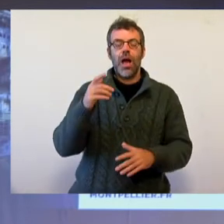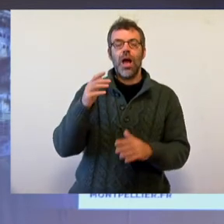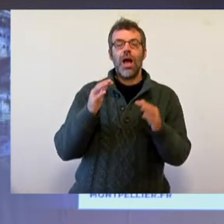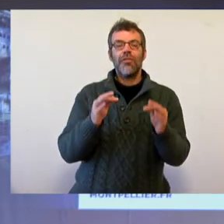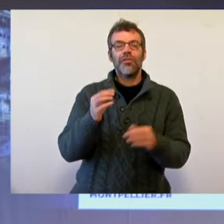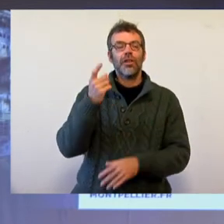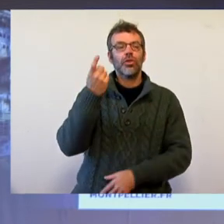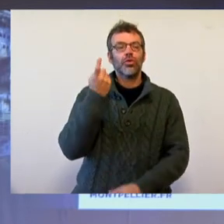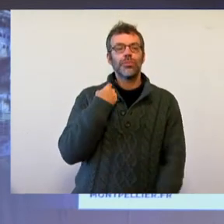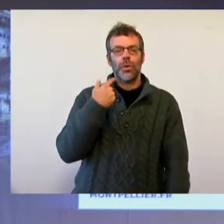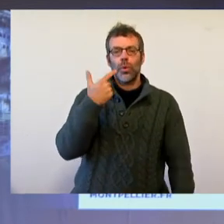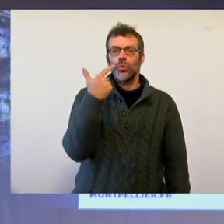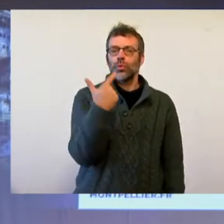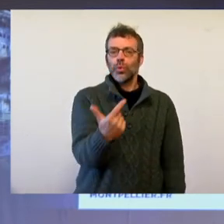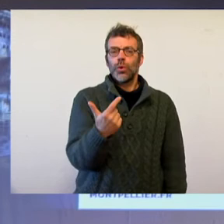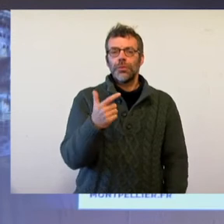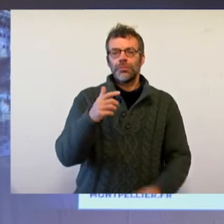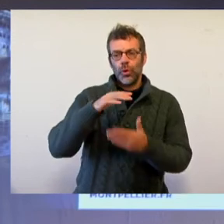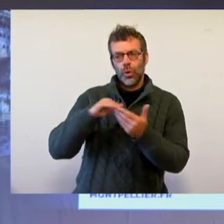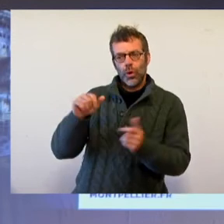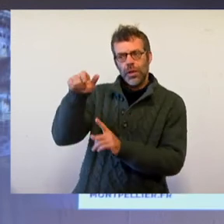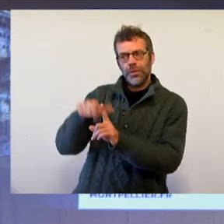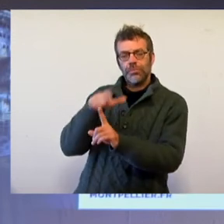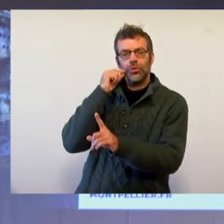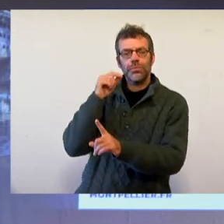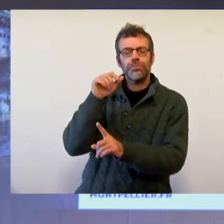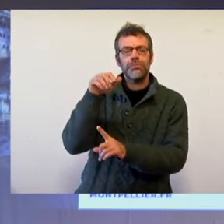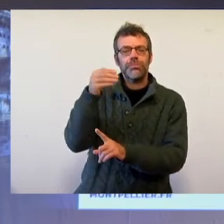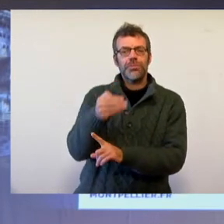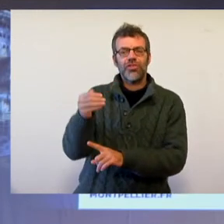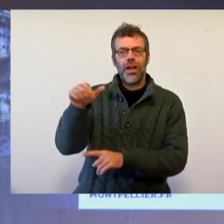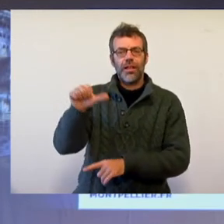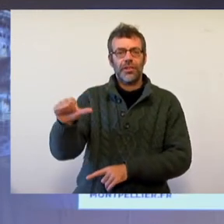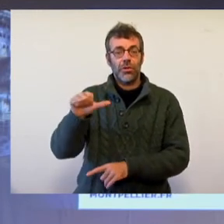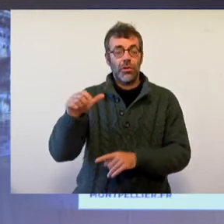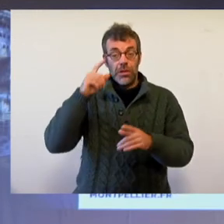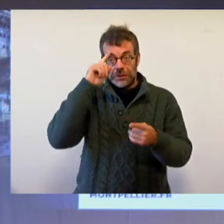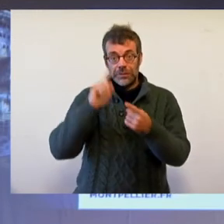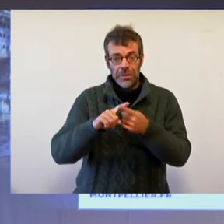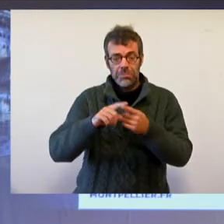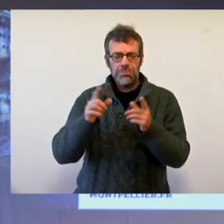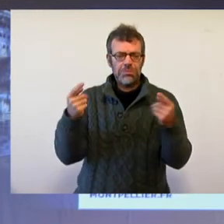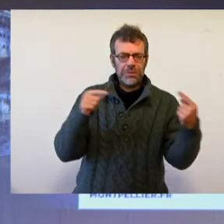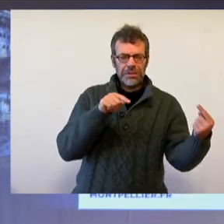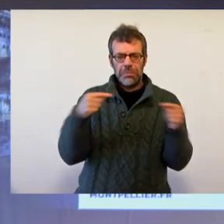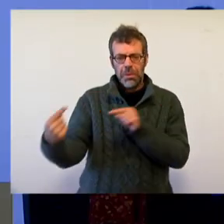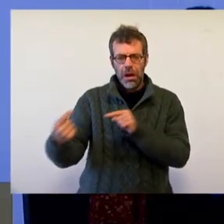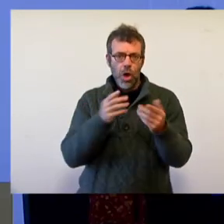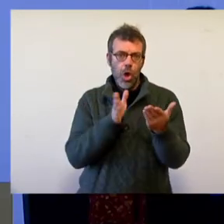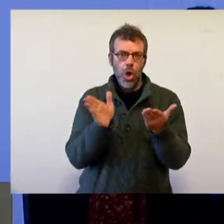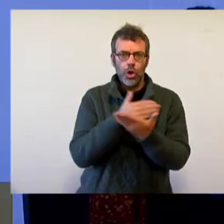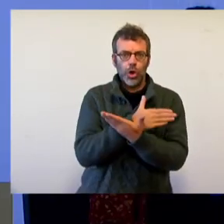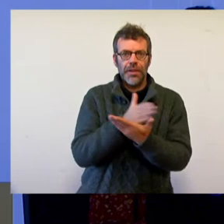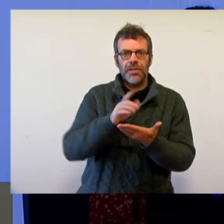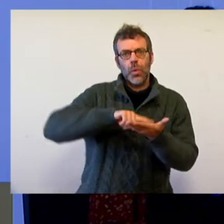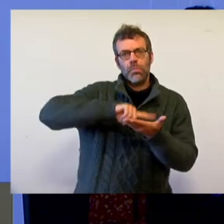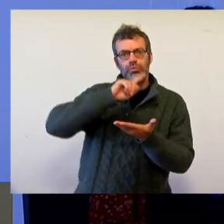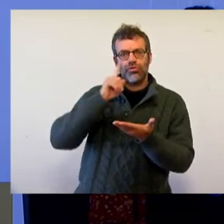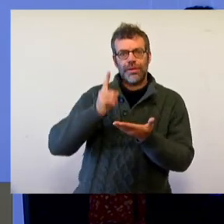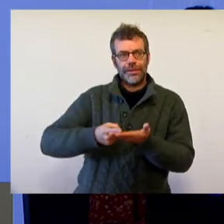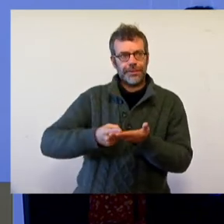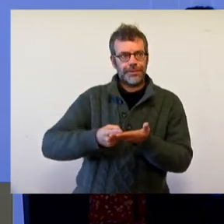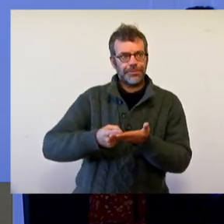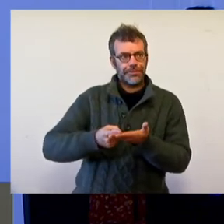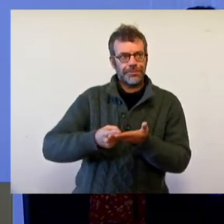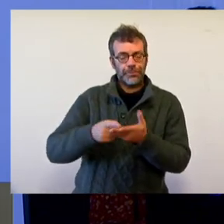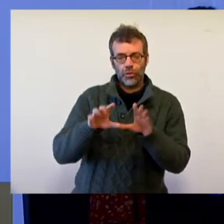la parole à Michel Aslanian pour le débat d'orientation budgétaire, puisque c'est au début du premier trimestre